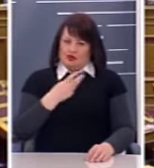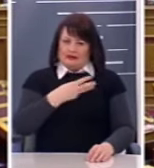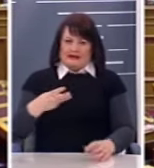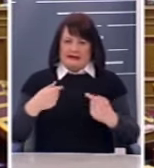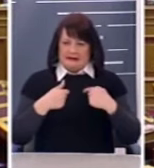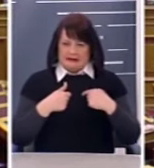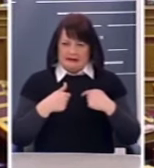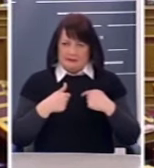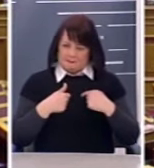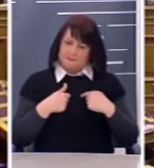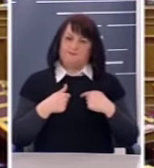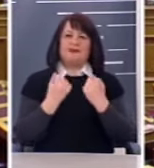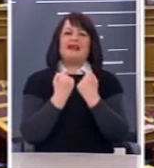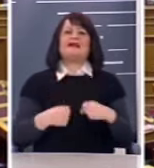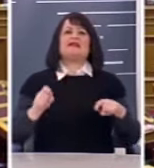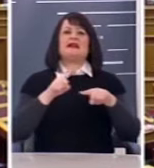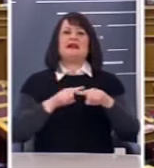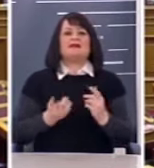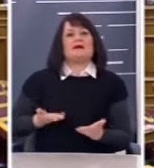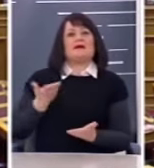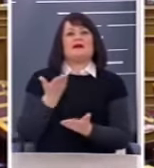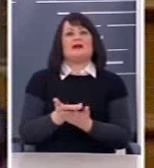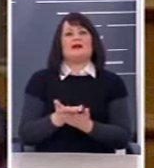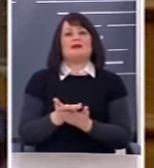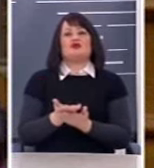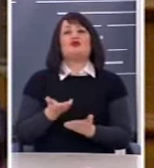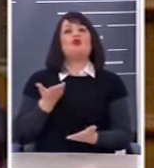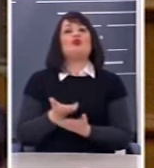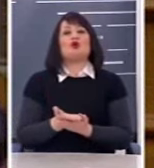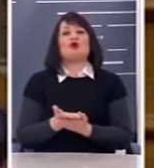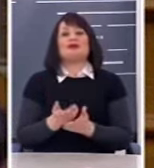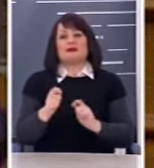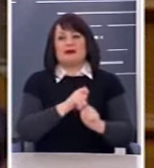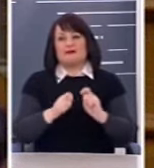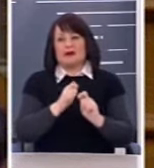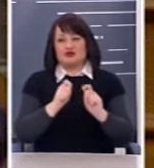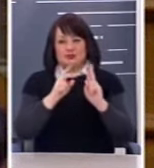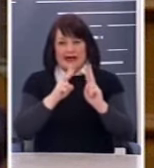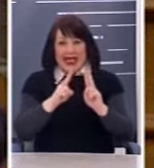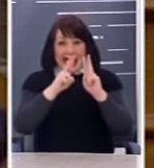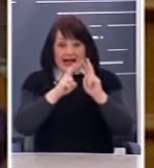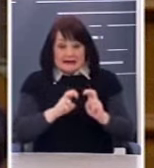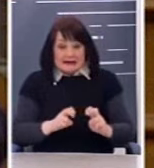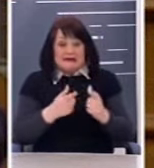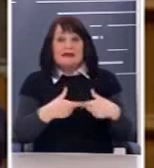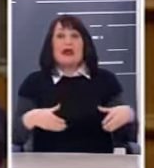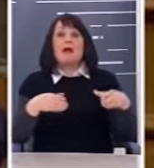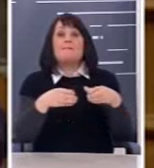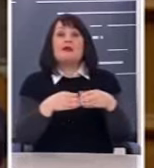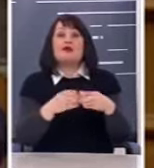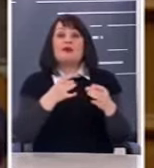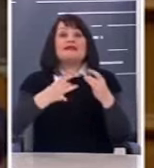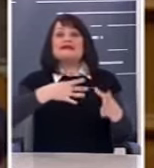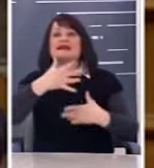ΣΥΡΙΖΑ όσο και από την κοινοβουλευτική ομάδα των Ανεξάρτητων Ελλήνων θα καταθέσουν στη Βουλή πρόταση για συγκρότηση εξεταστικής επιτροπής για τα